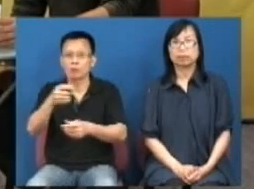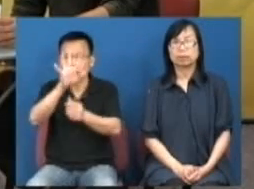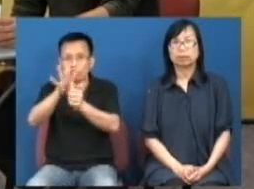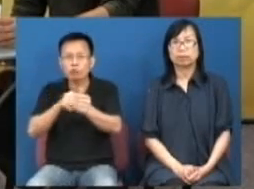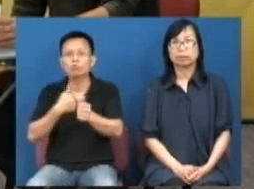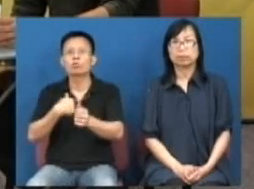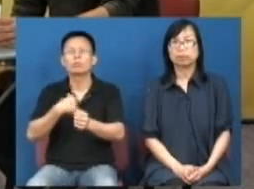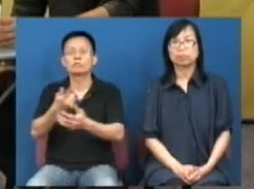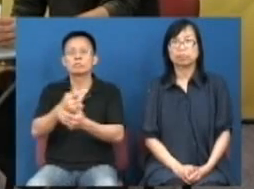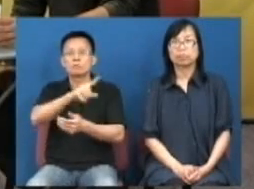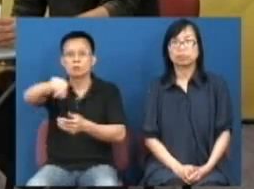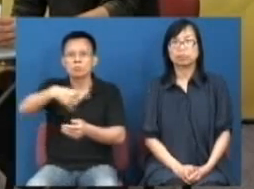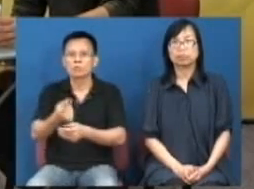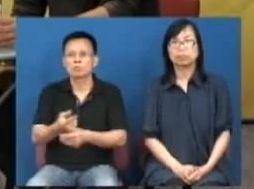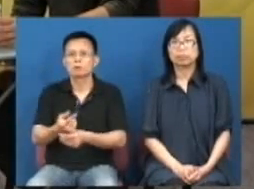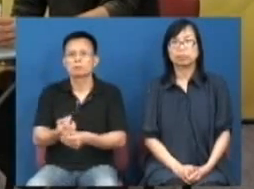我哋一定會